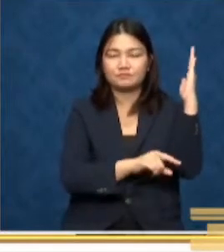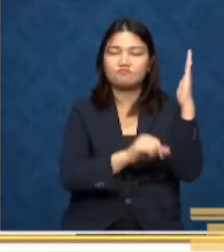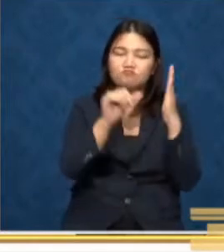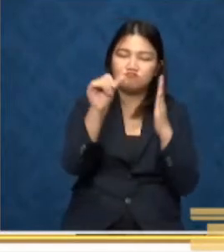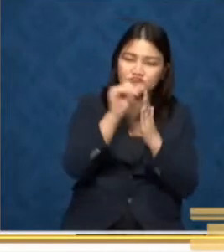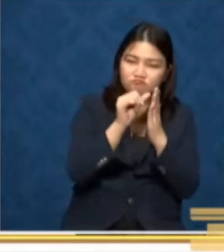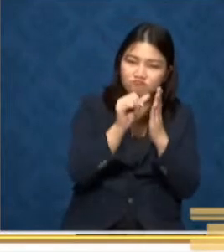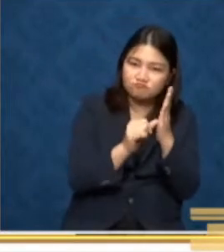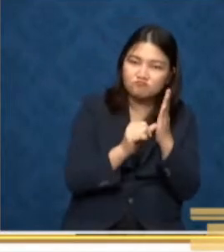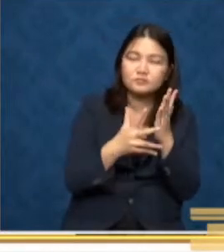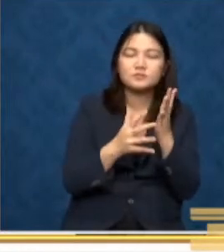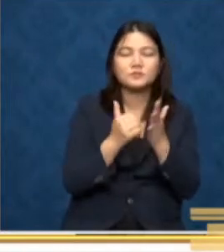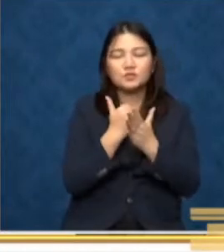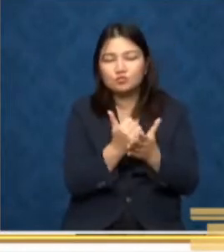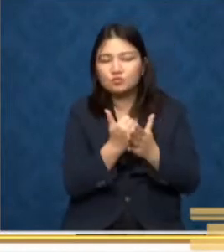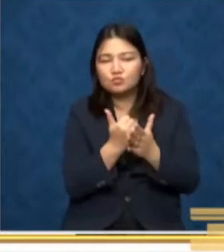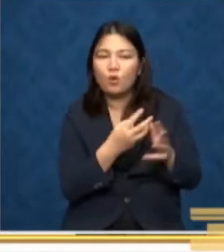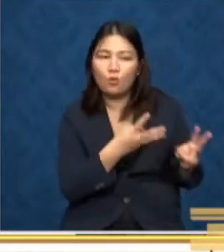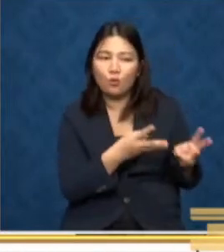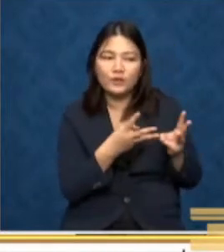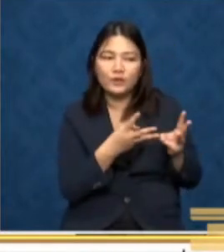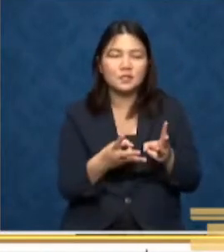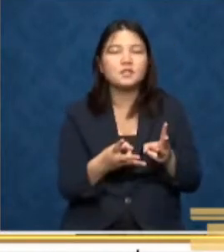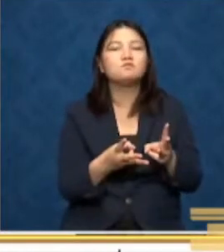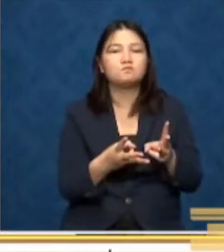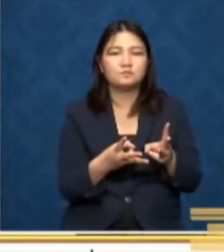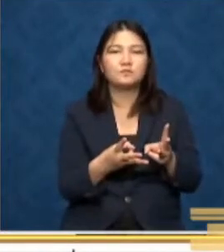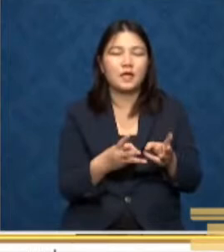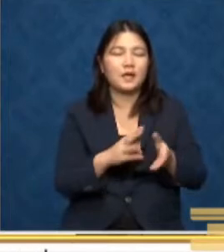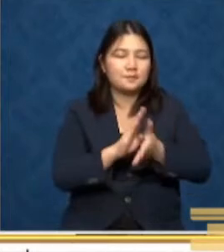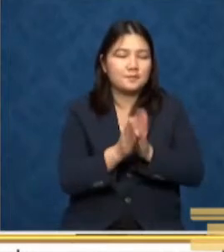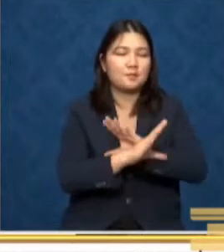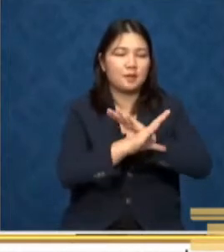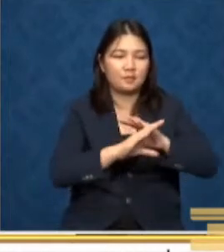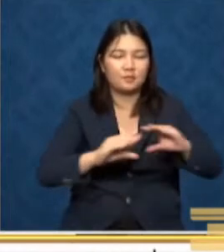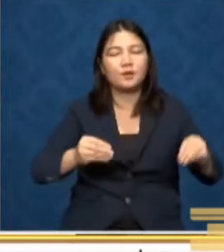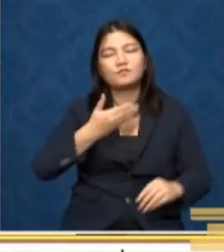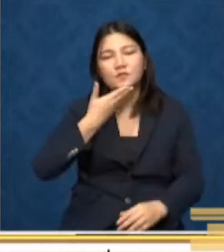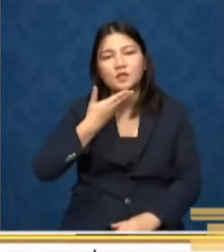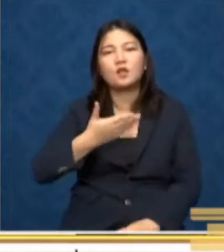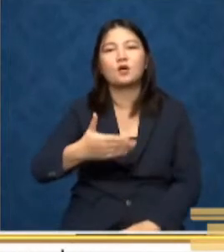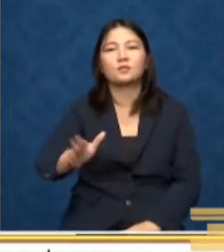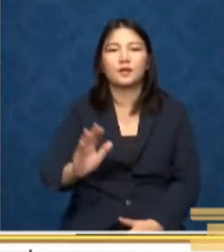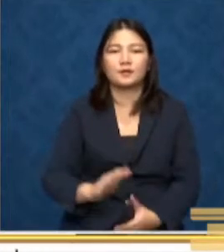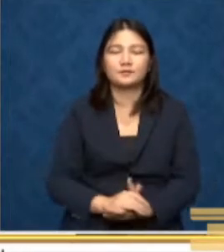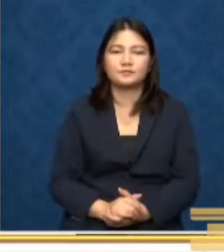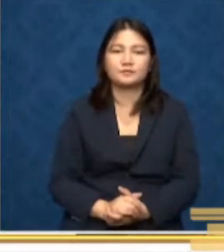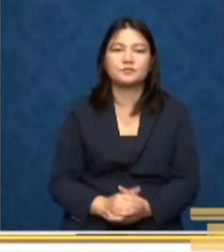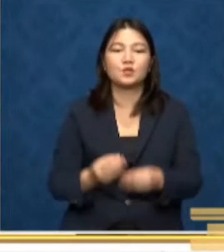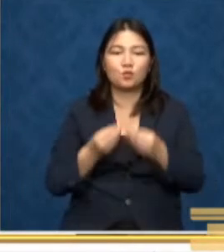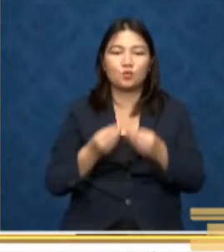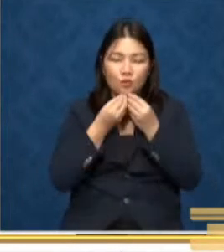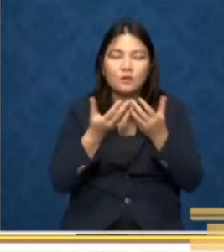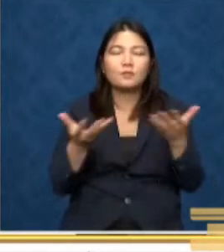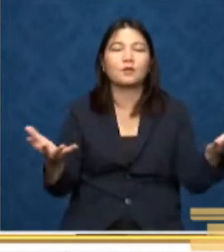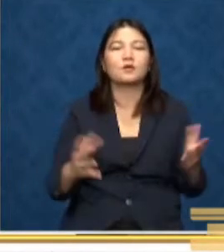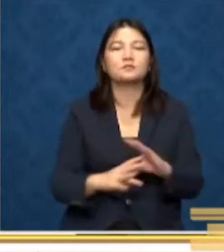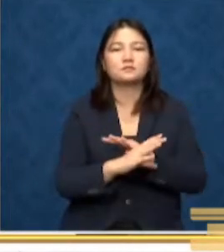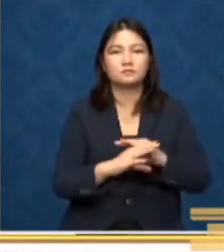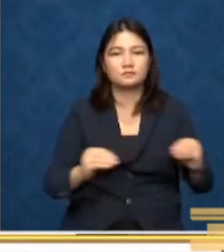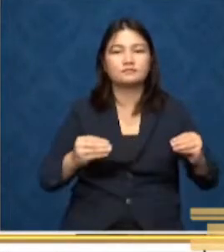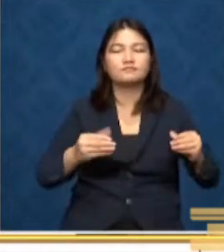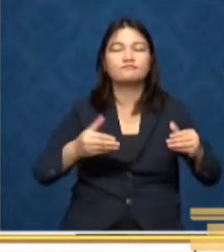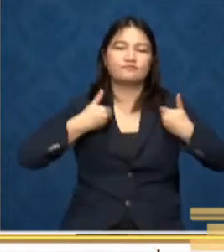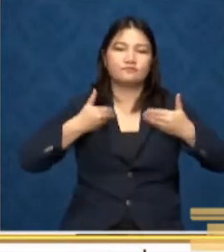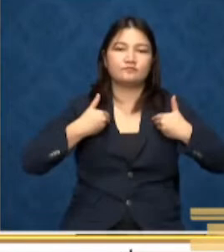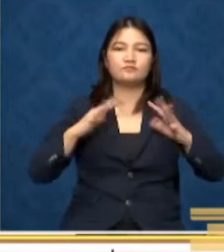ไขหาทางออกที่ถาวรให้เกิดขึ้นกับบ้านเมืองเราครับขอสันติสุขจงมีแก่ทุกท่านอีกครั้งหนึ่ง